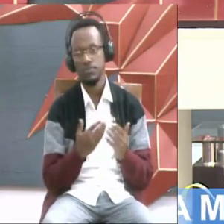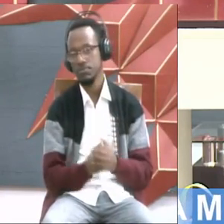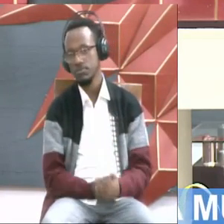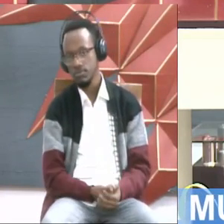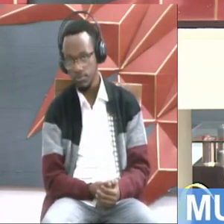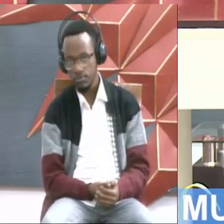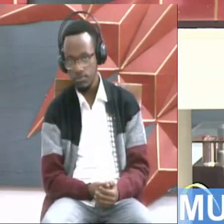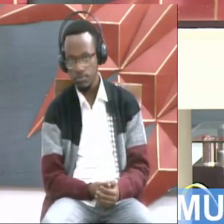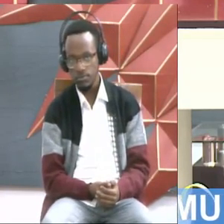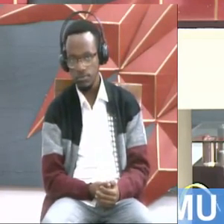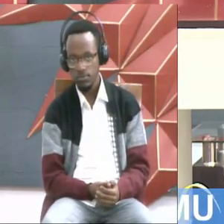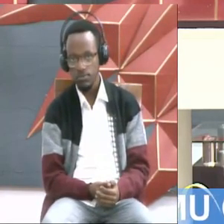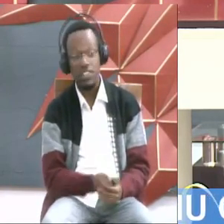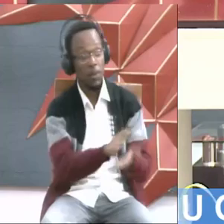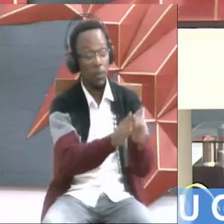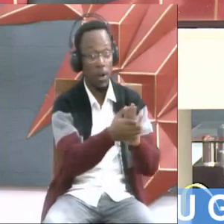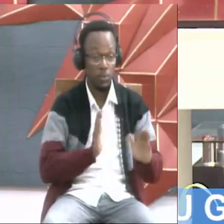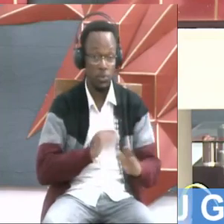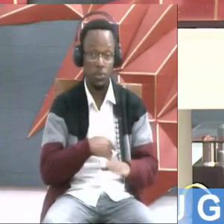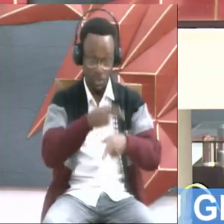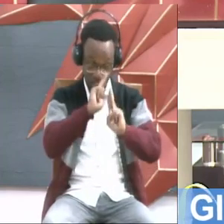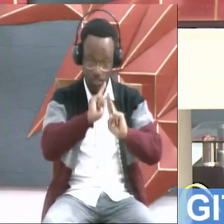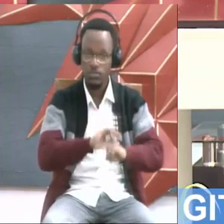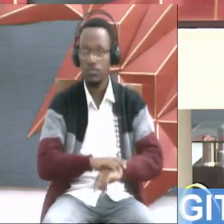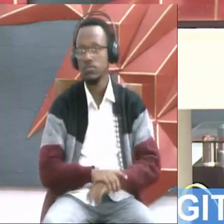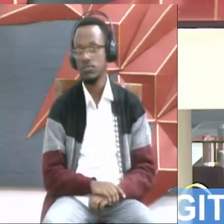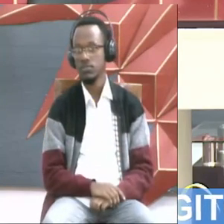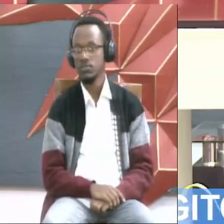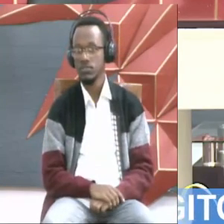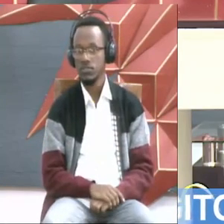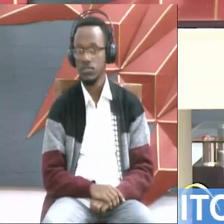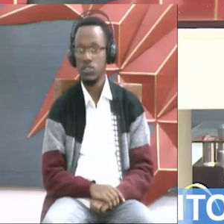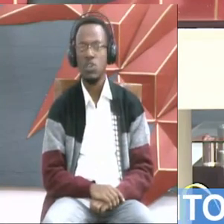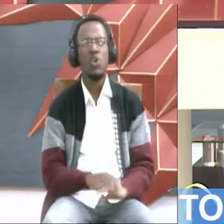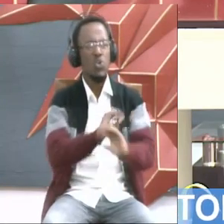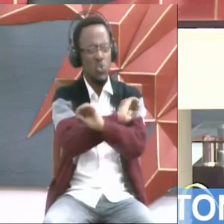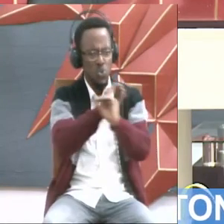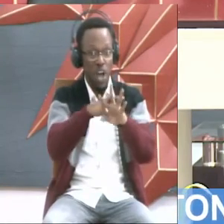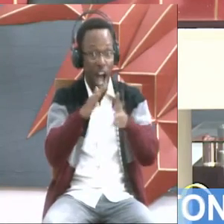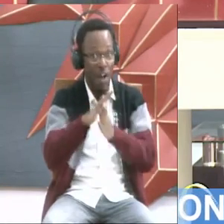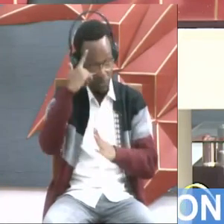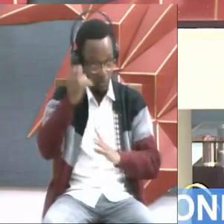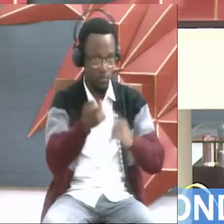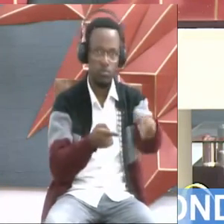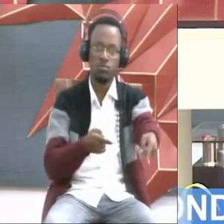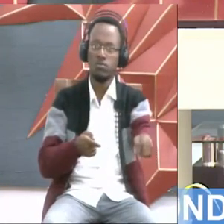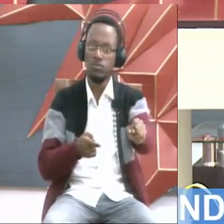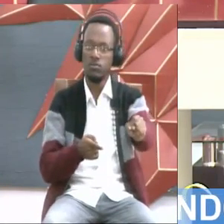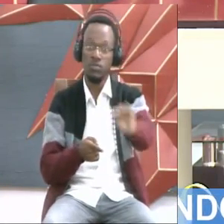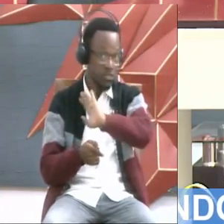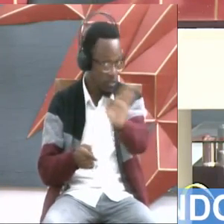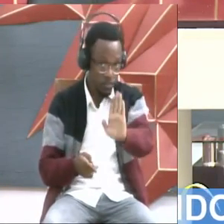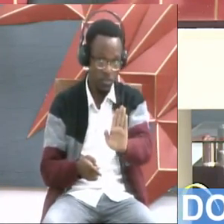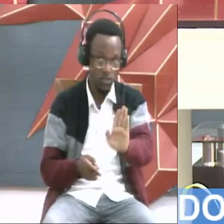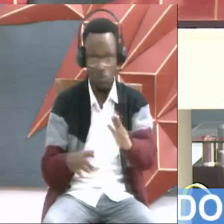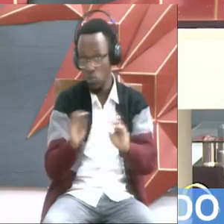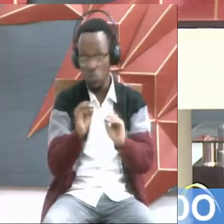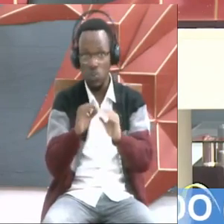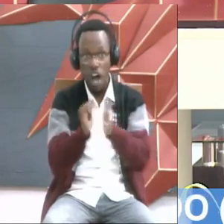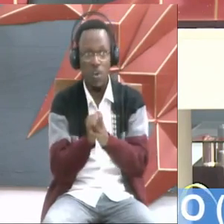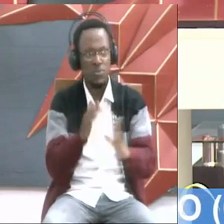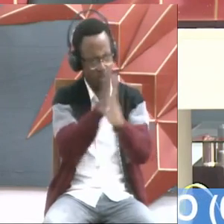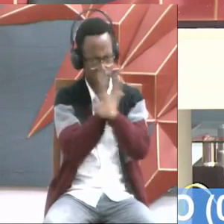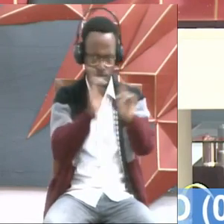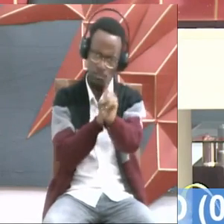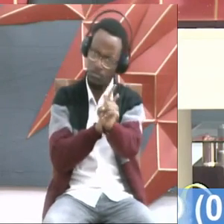Kristo. Tubigabane bibe umugabane wacu. Nyabeho distraction gusamazwa n'umwanzi. Nyabeho kwanjanzwa